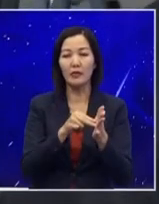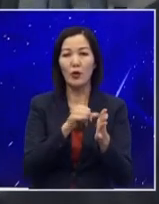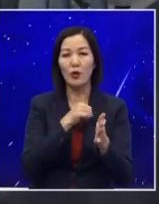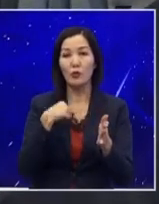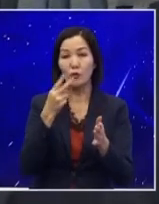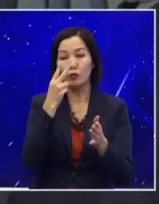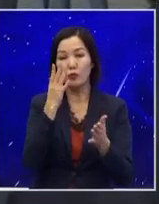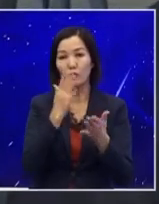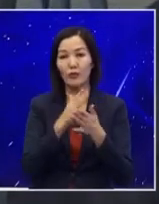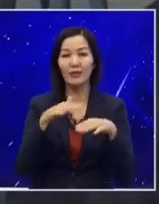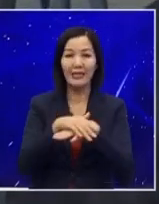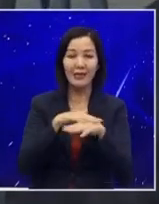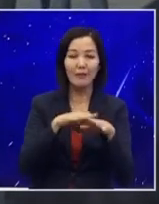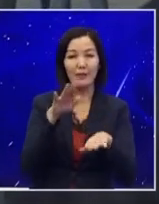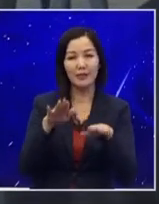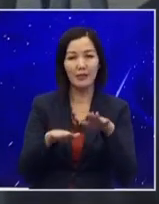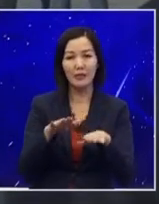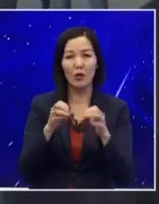отқандай нарыққа қарағанда